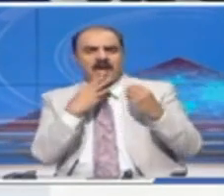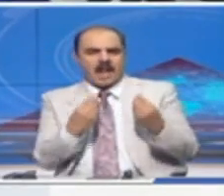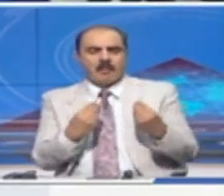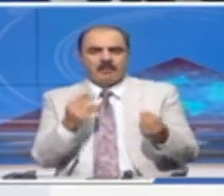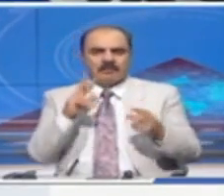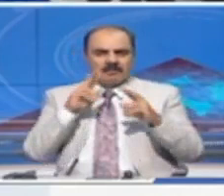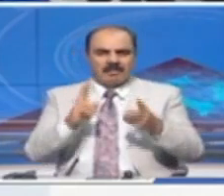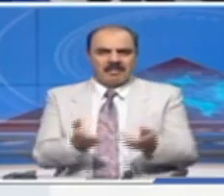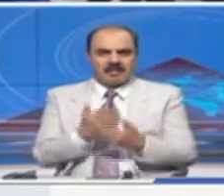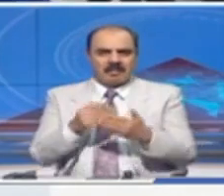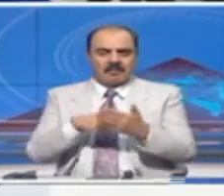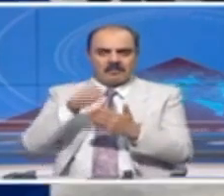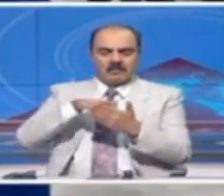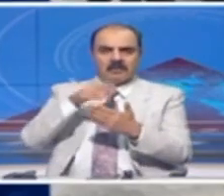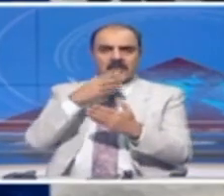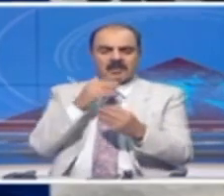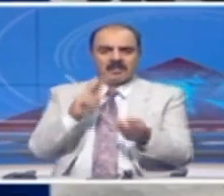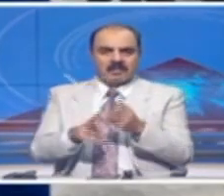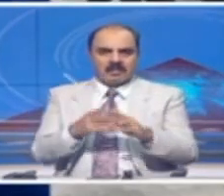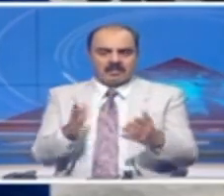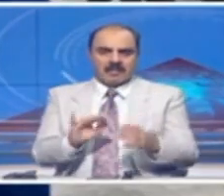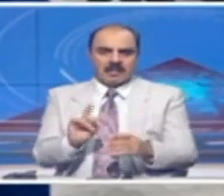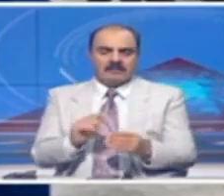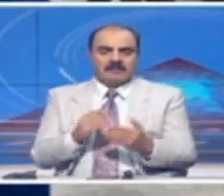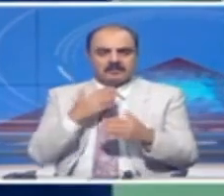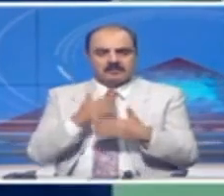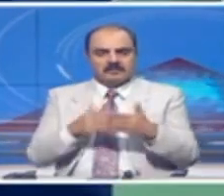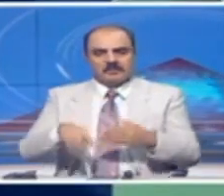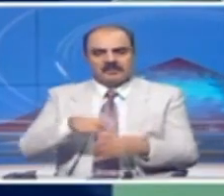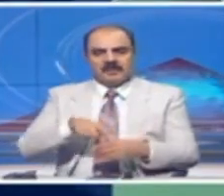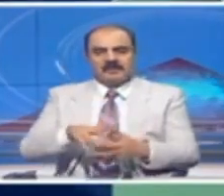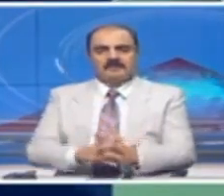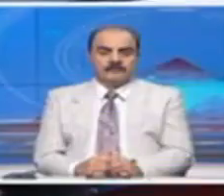الأعمال الخاصة بطلاء المنازل والواجهات وكذلك الميادين.